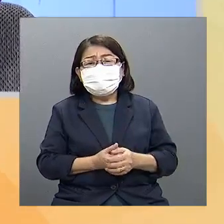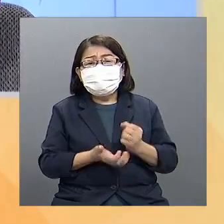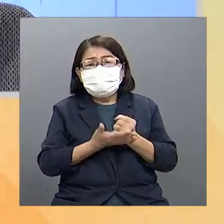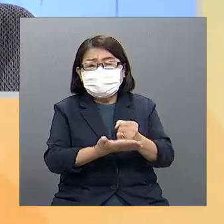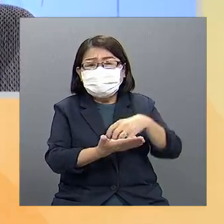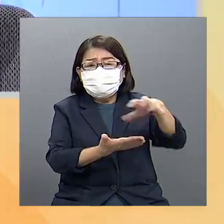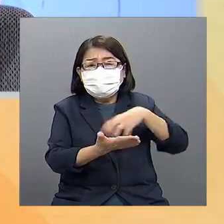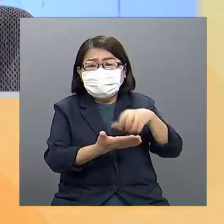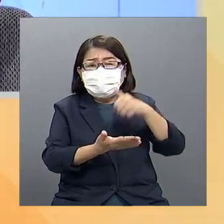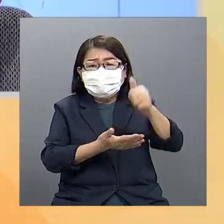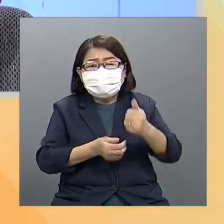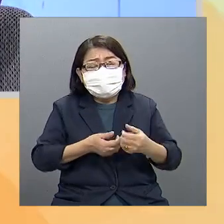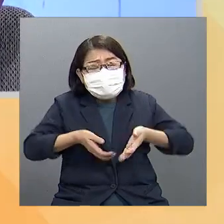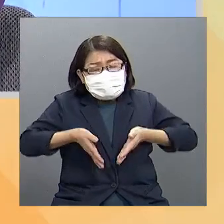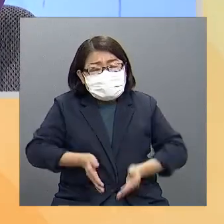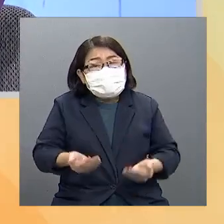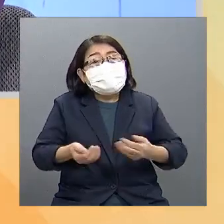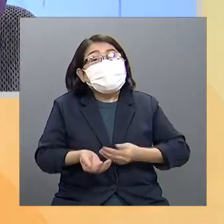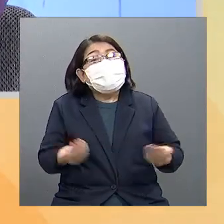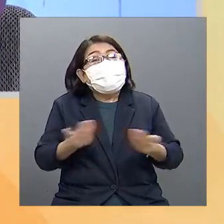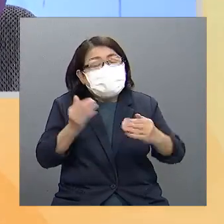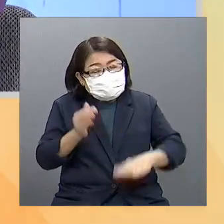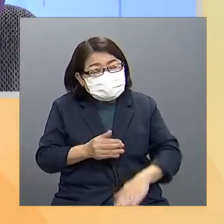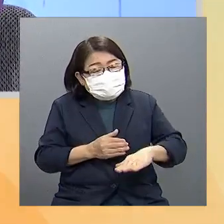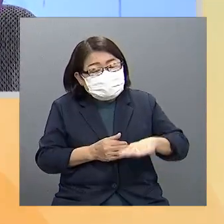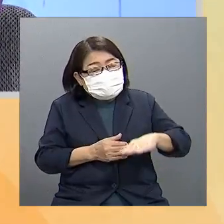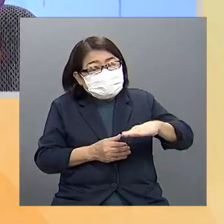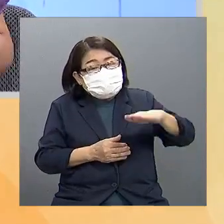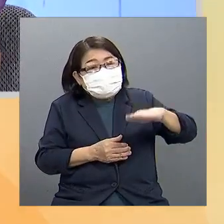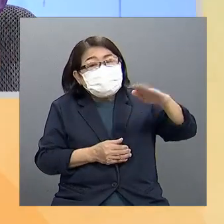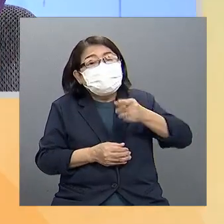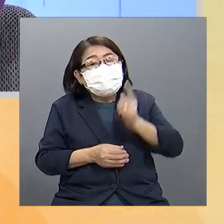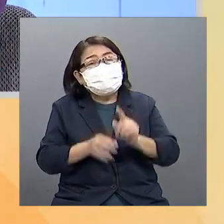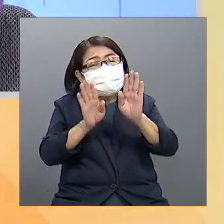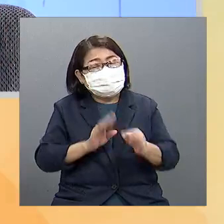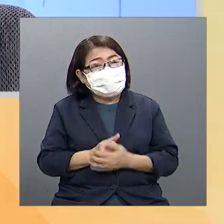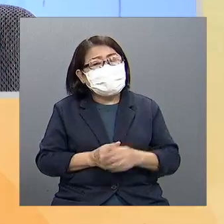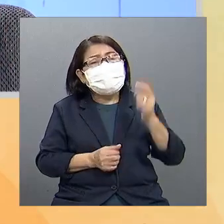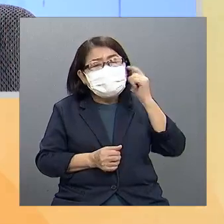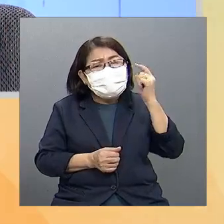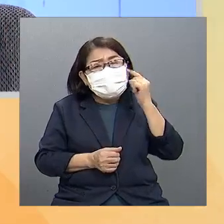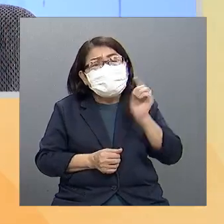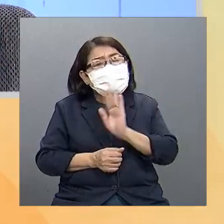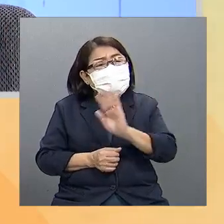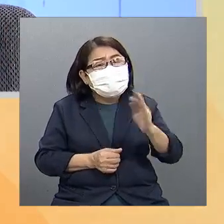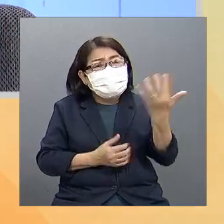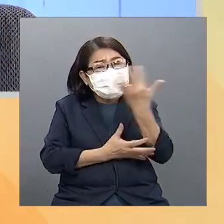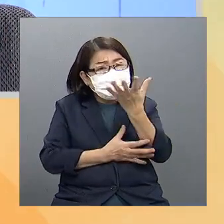ช่วงวัยสักนิดนึงค่ะเพราะเชื่อว่าแต่ละบ้านของที่คุณผู้ชมที่กำลังชมอยู่อาจจะมีเด็กๆที่มีวัยที่แตกต่างกันนะ